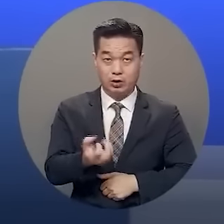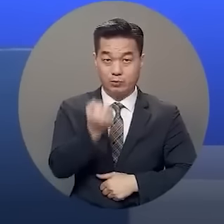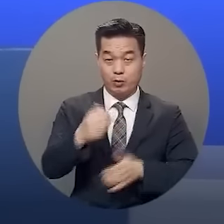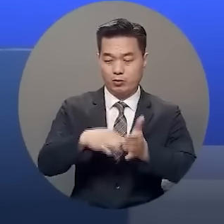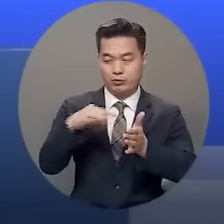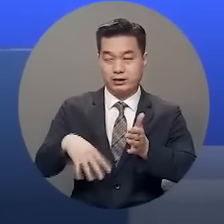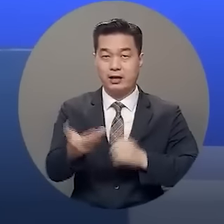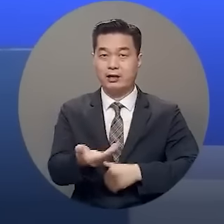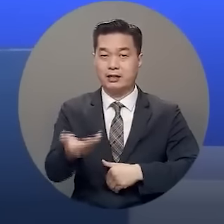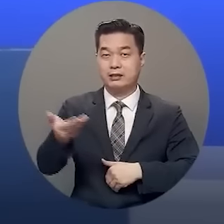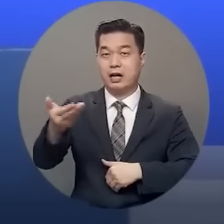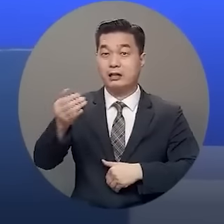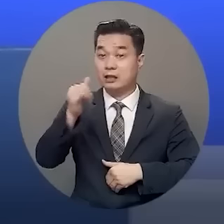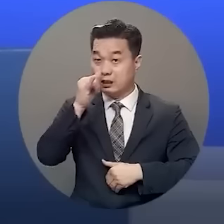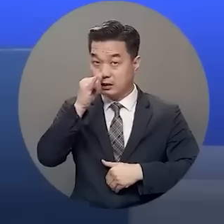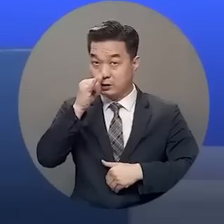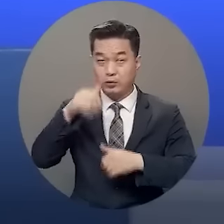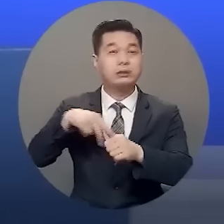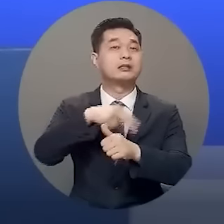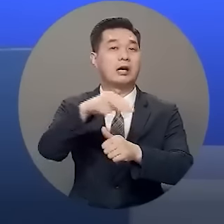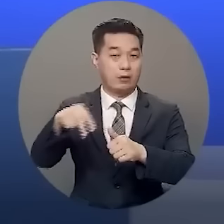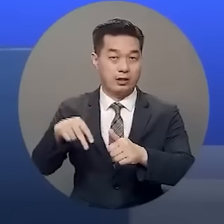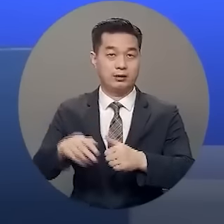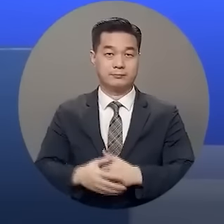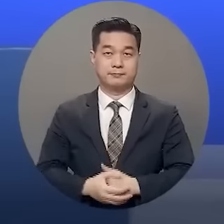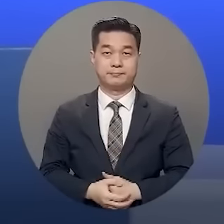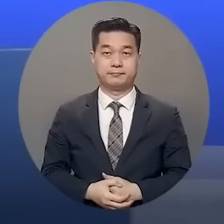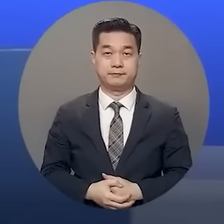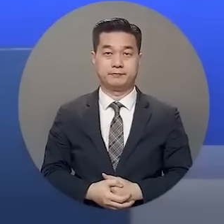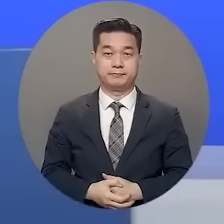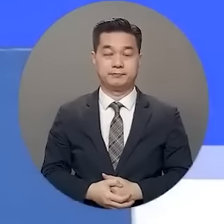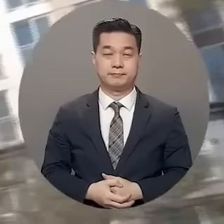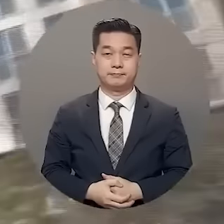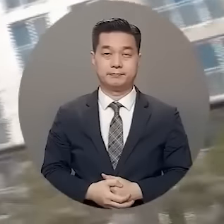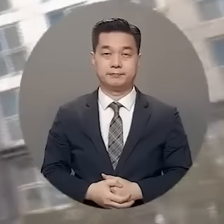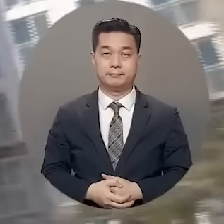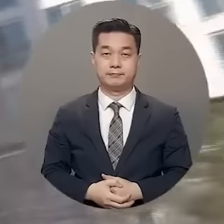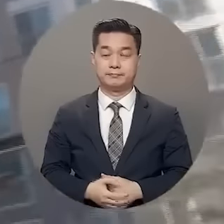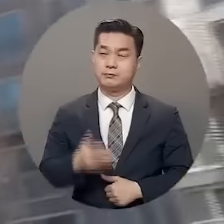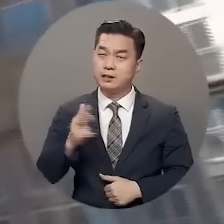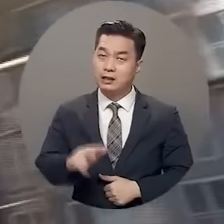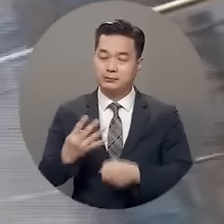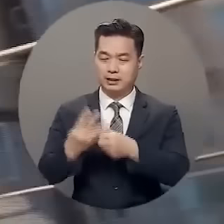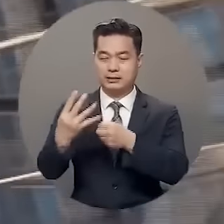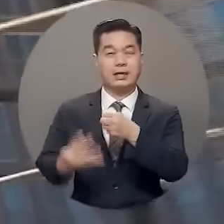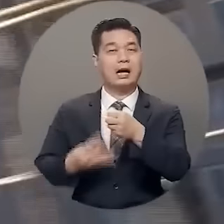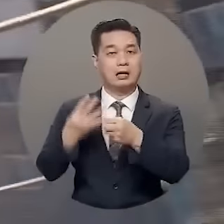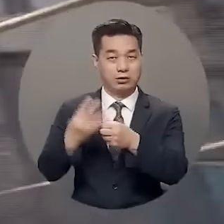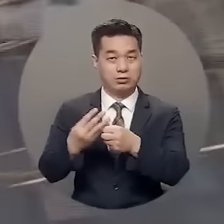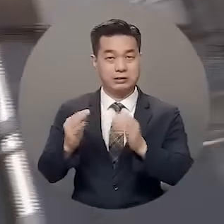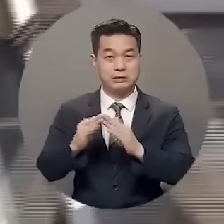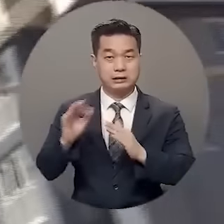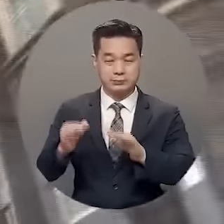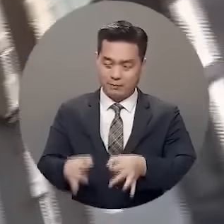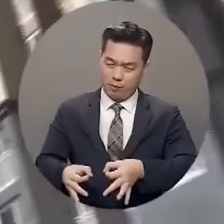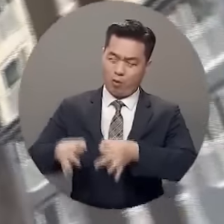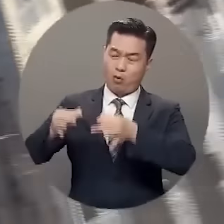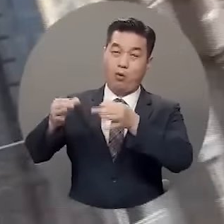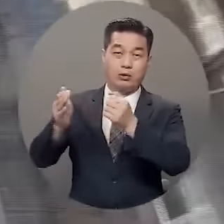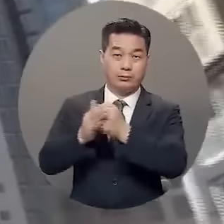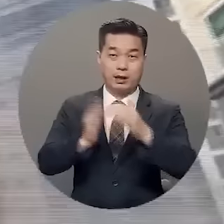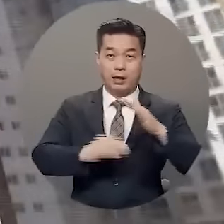사실상의 보유세 인상이 이루어지고 있는 상태지요 하지만 4년 가까이 이어진 집가 급등으로 공시